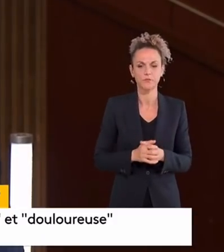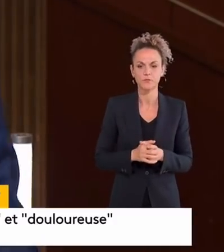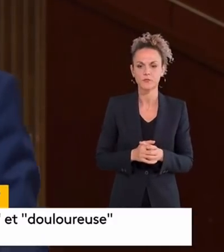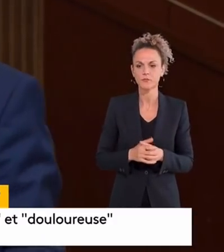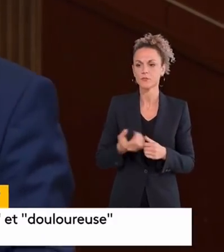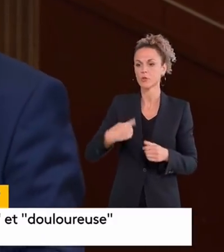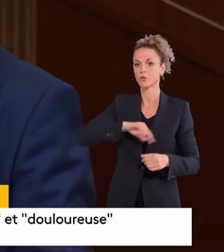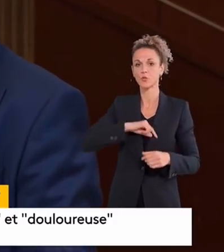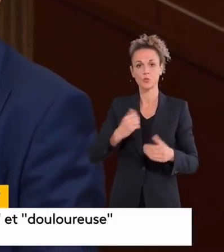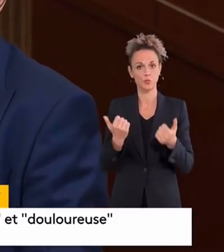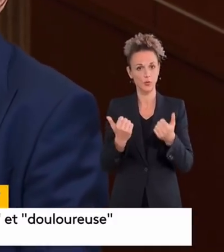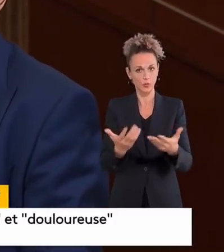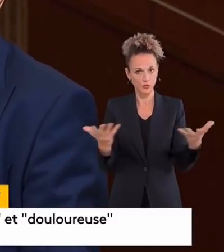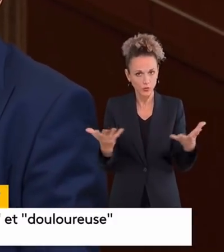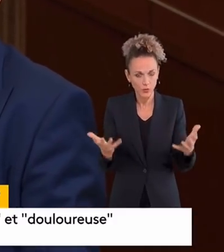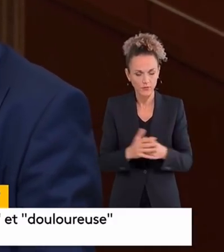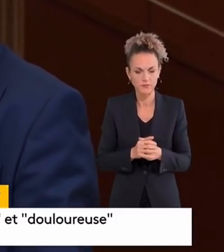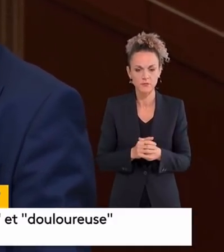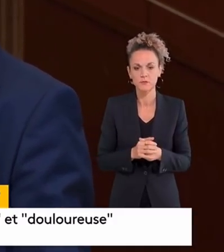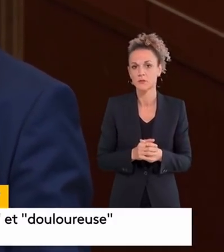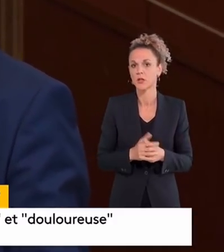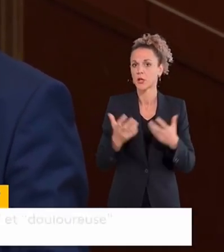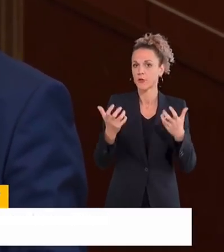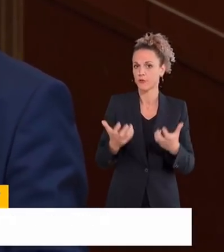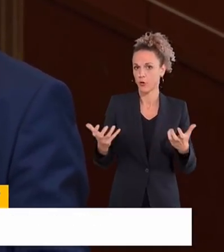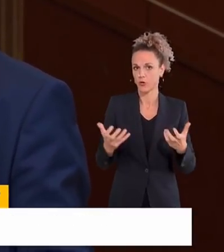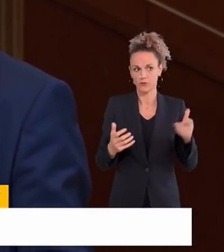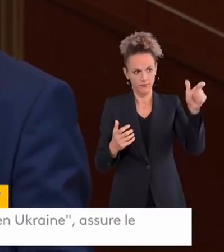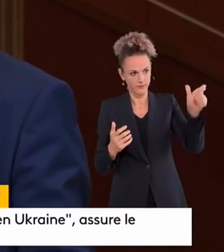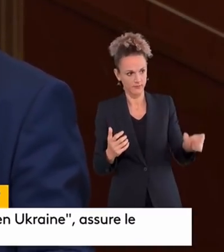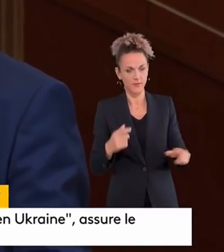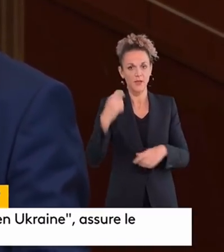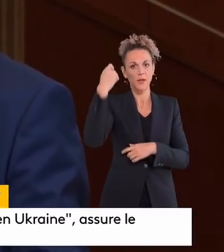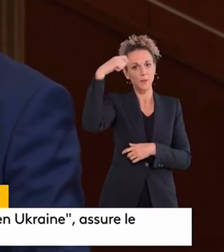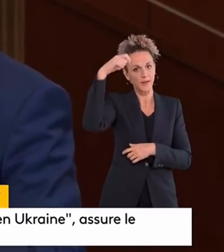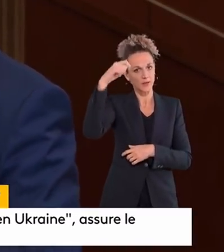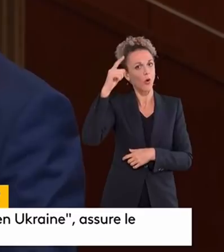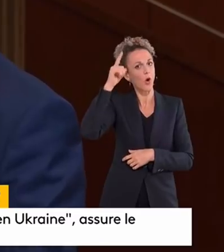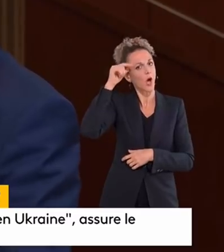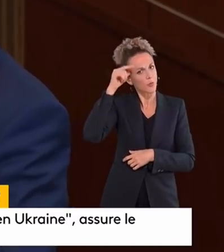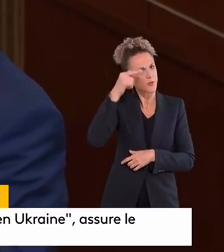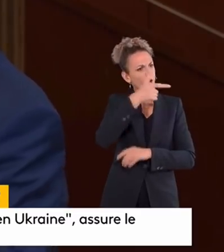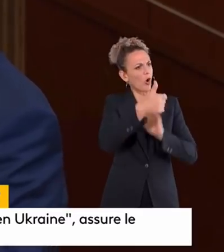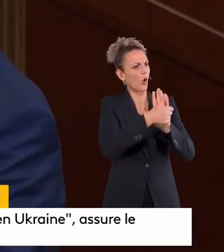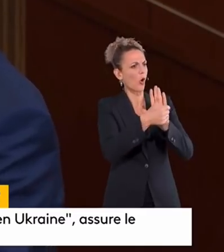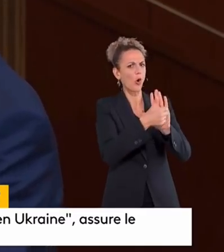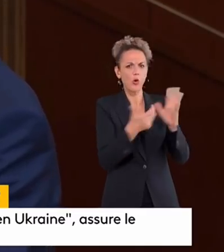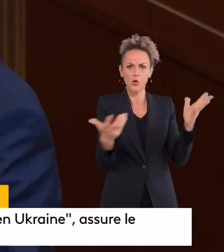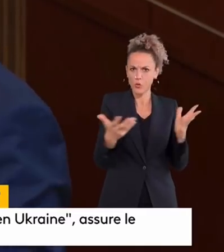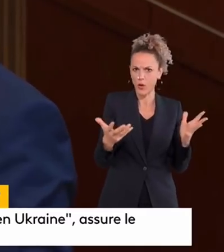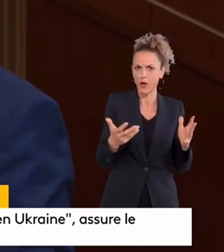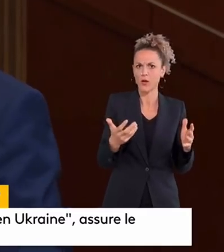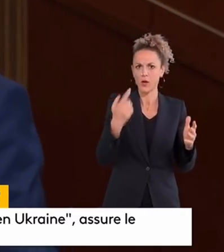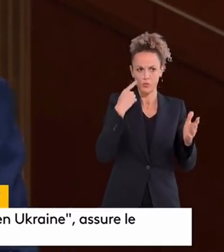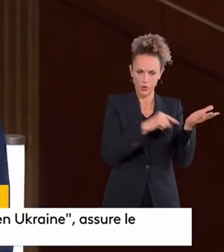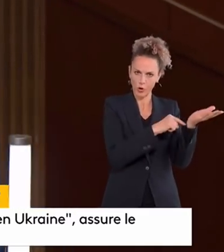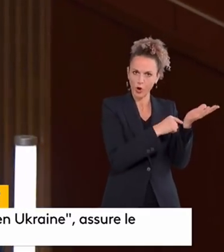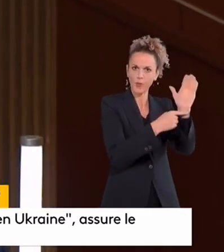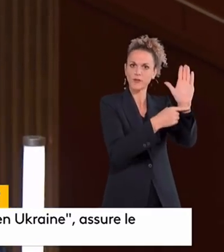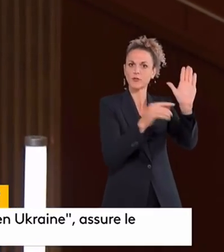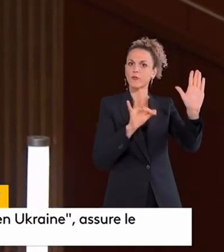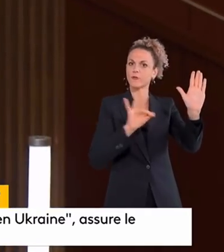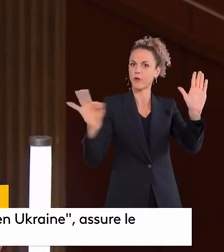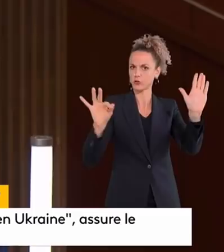c'est qu'il n'y ait un président de la République seulement pour représenter la France. Il ne